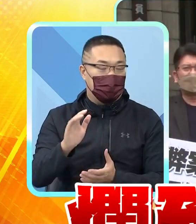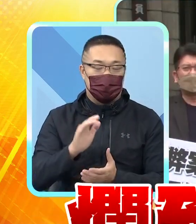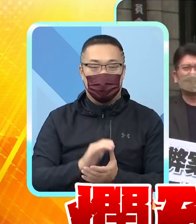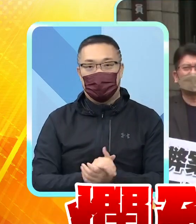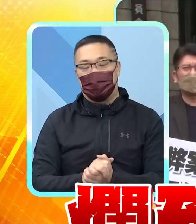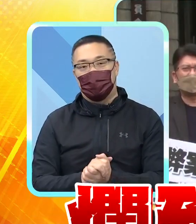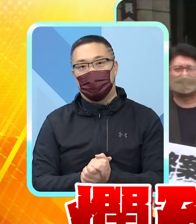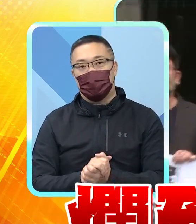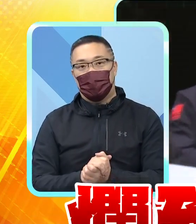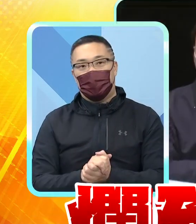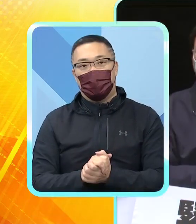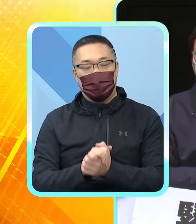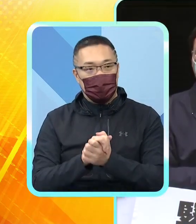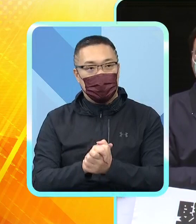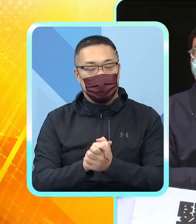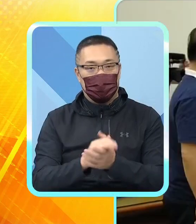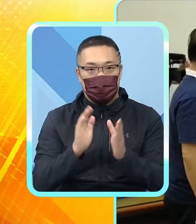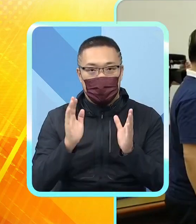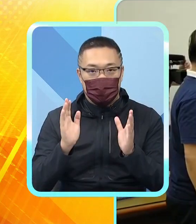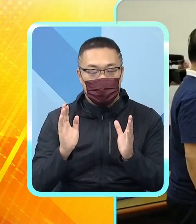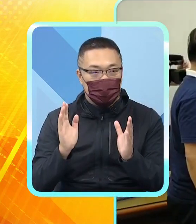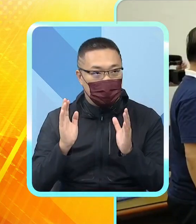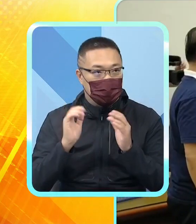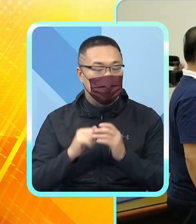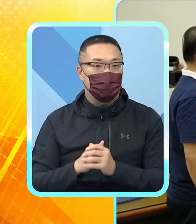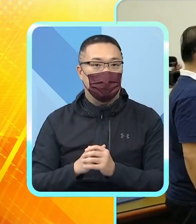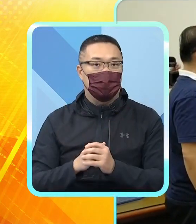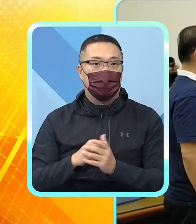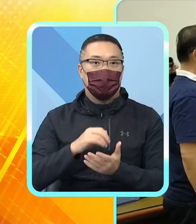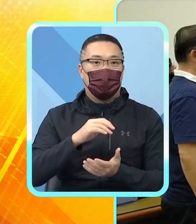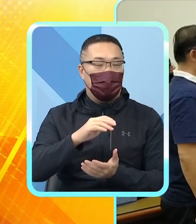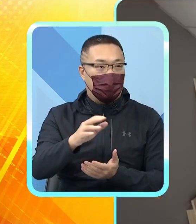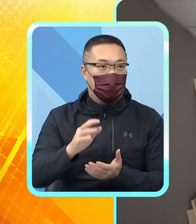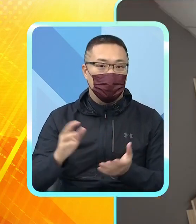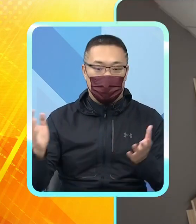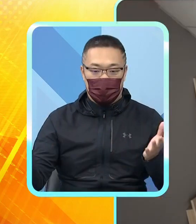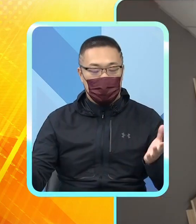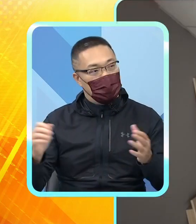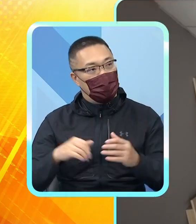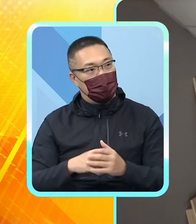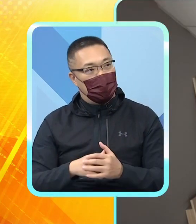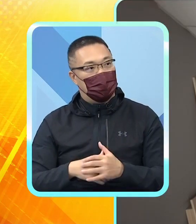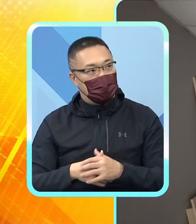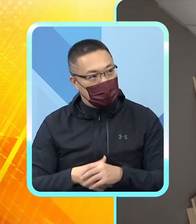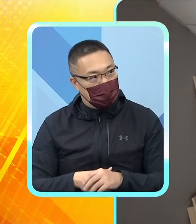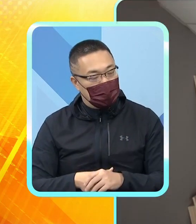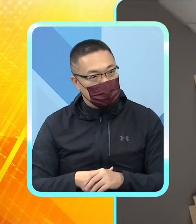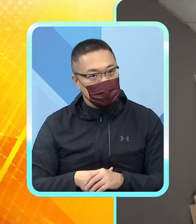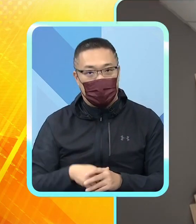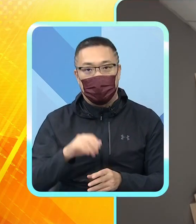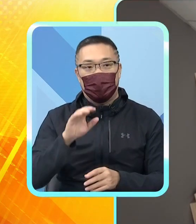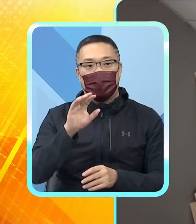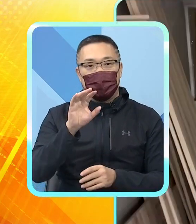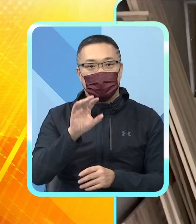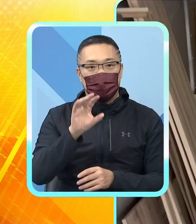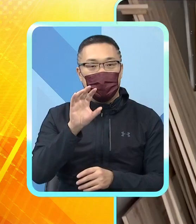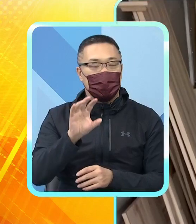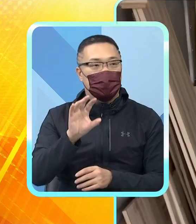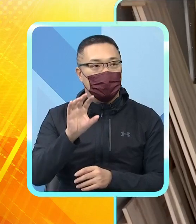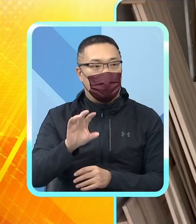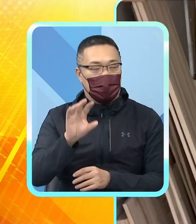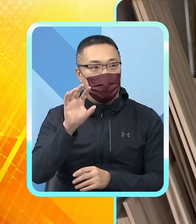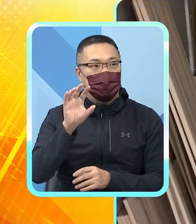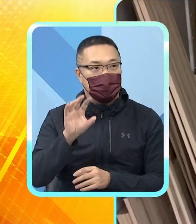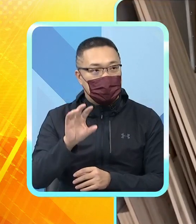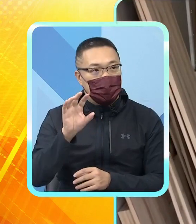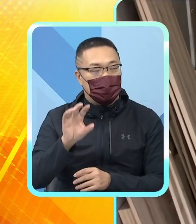烂到什么程度？我们先这样讲，既然是重要资源，卫福部有人愿意帮忙，当然要很高兴啊。可是能不能